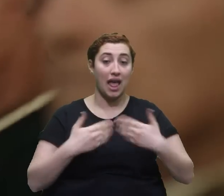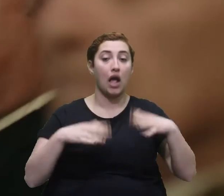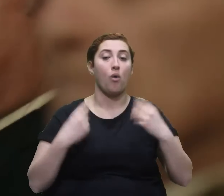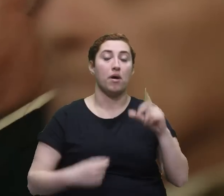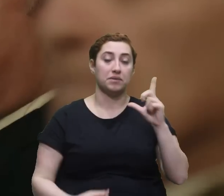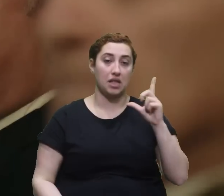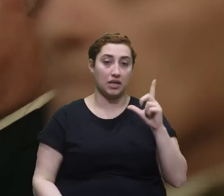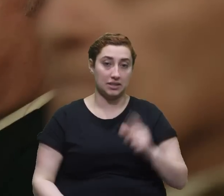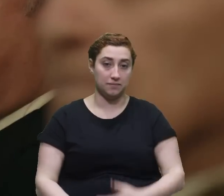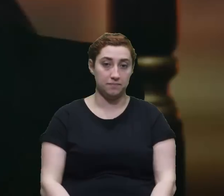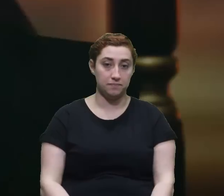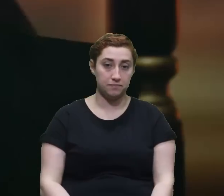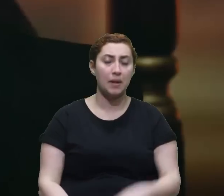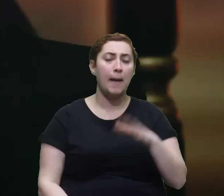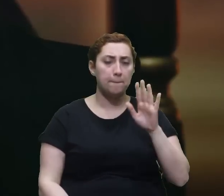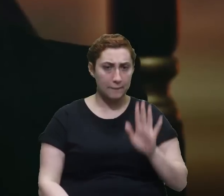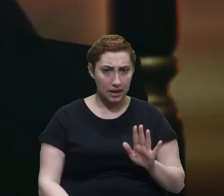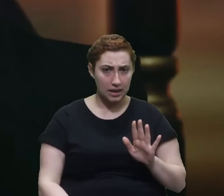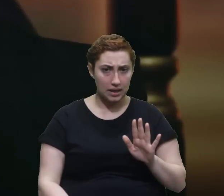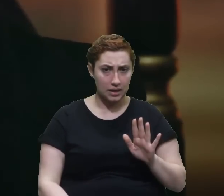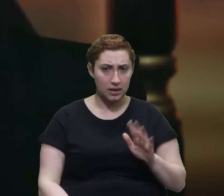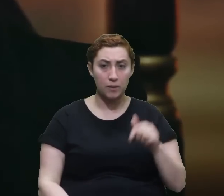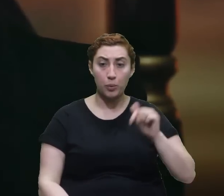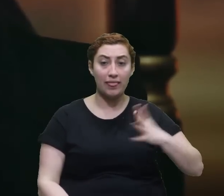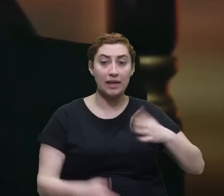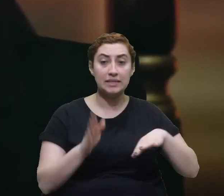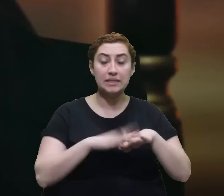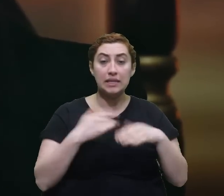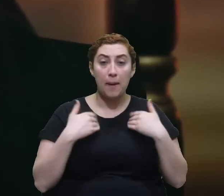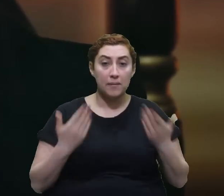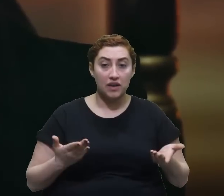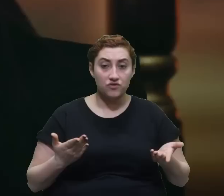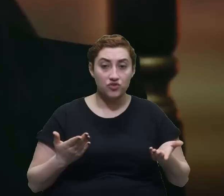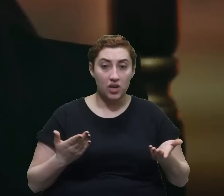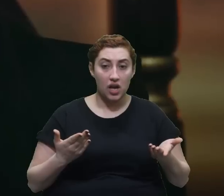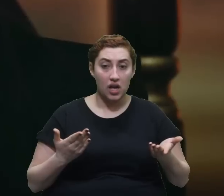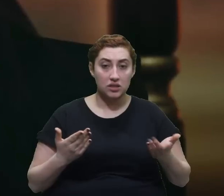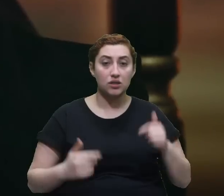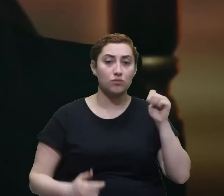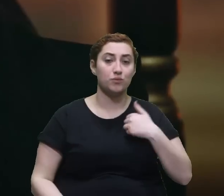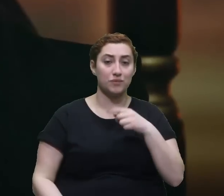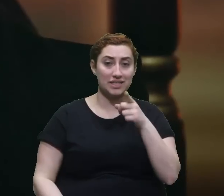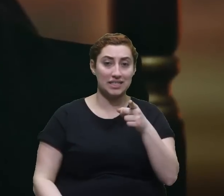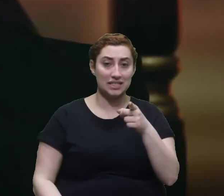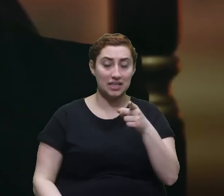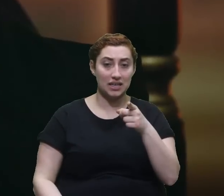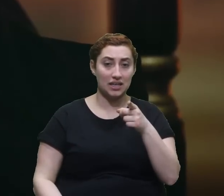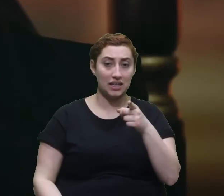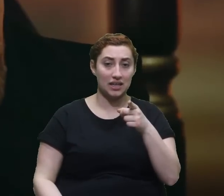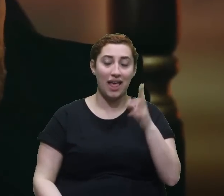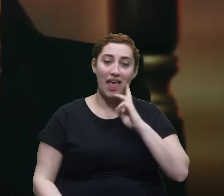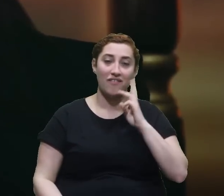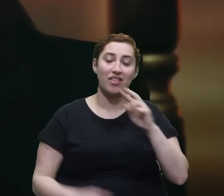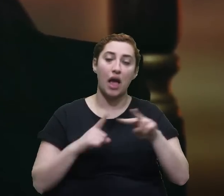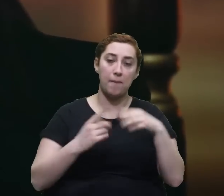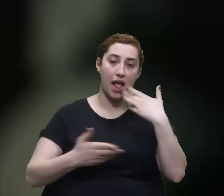mani olmak zorundayız. Peki bunu nasıl yapacağız? Bunu size